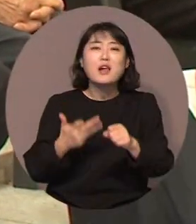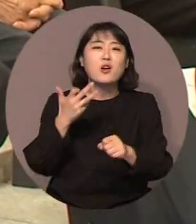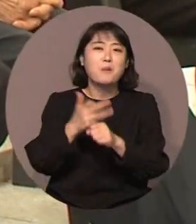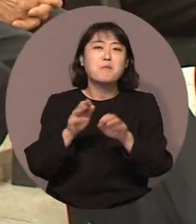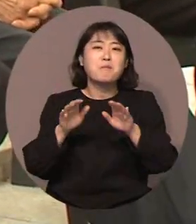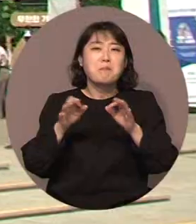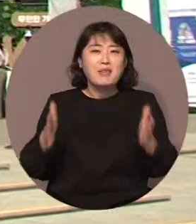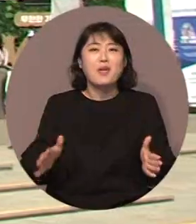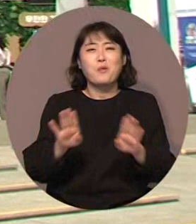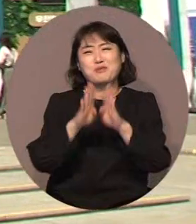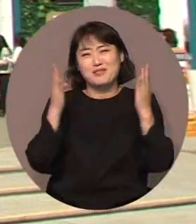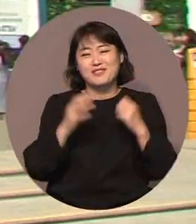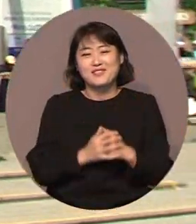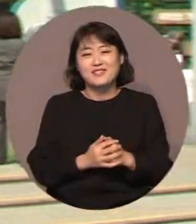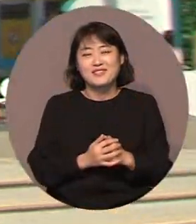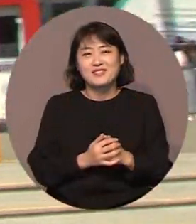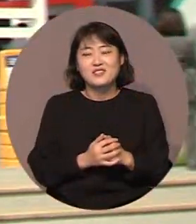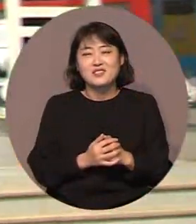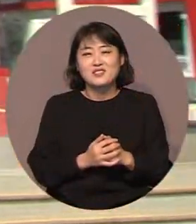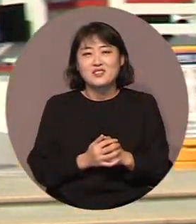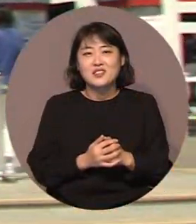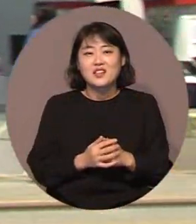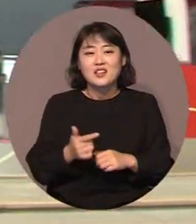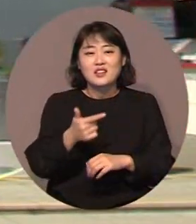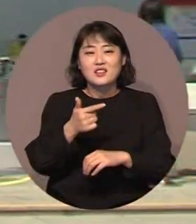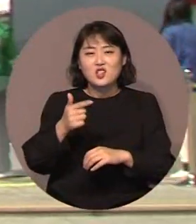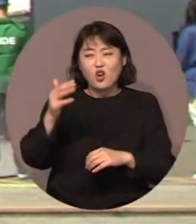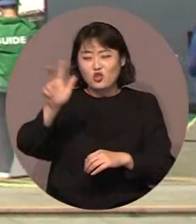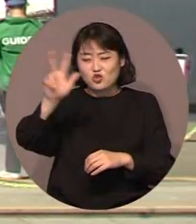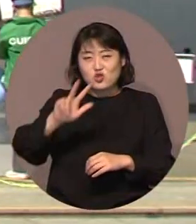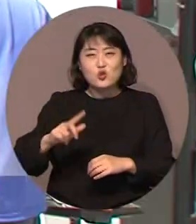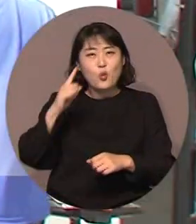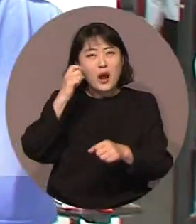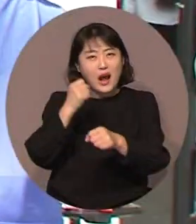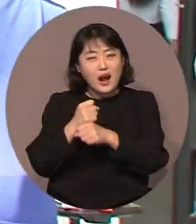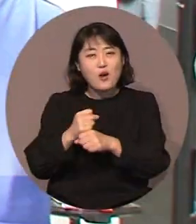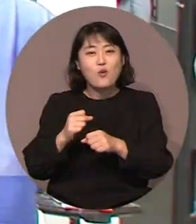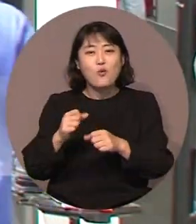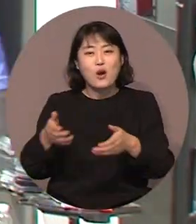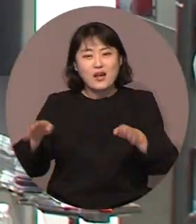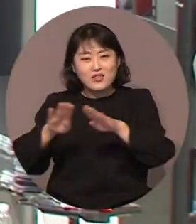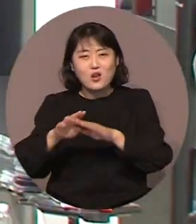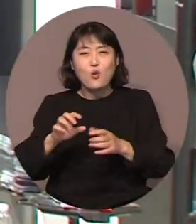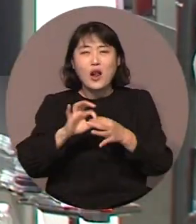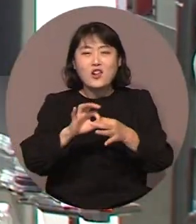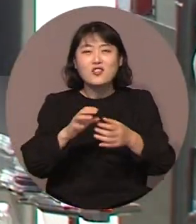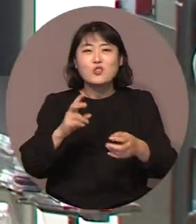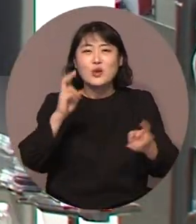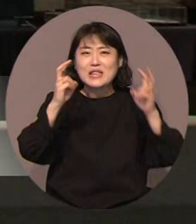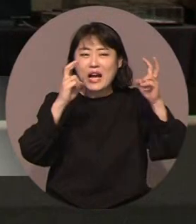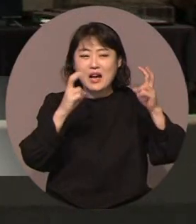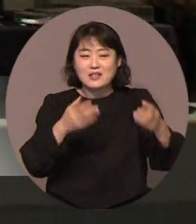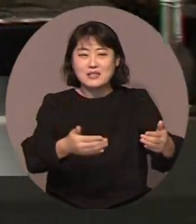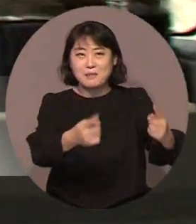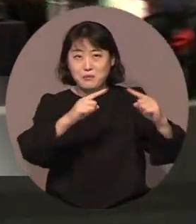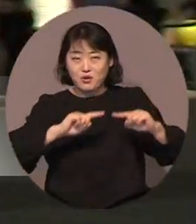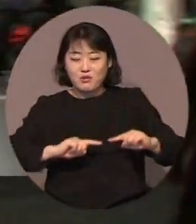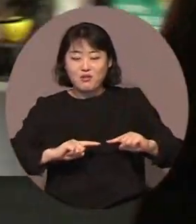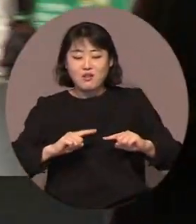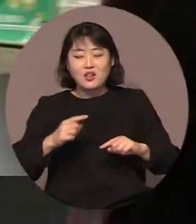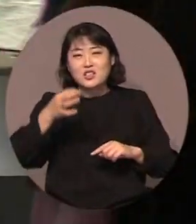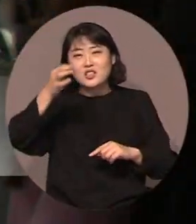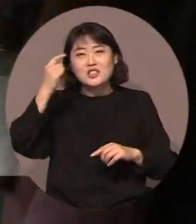만입니다. 대덕특구 정부 출연연과 전국의 과학관 그리고 과학기술 관련 기업들이 대거 참여해